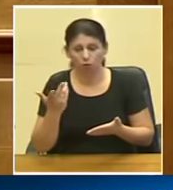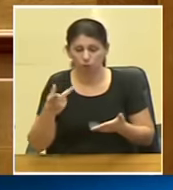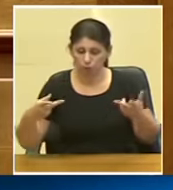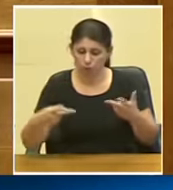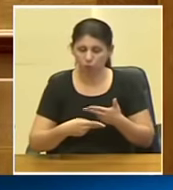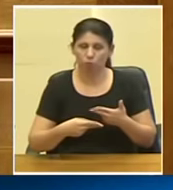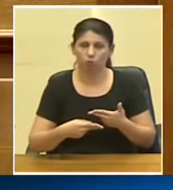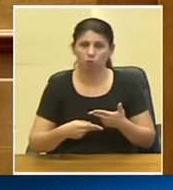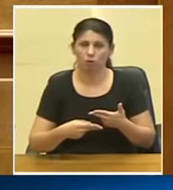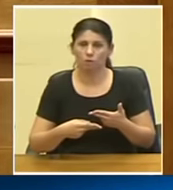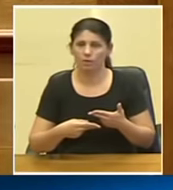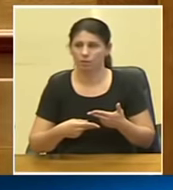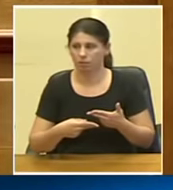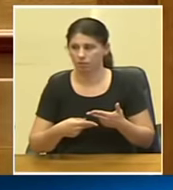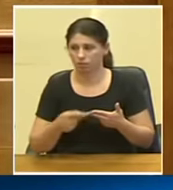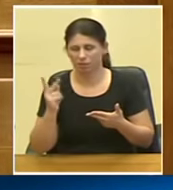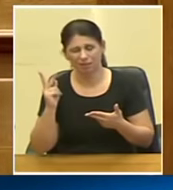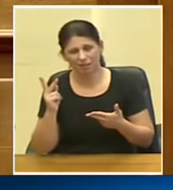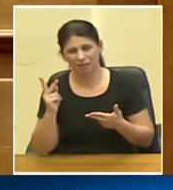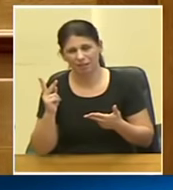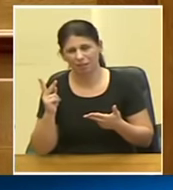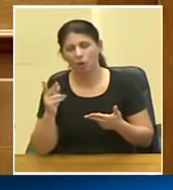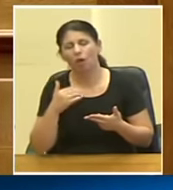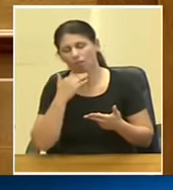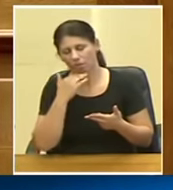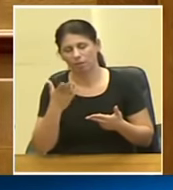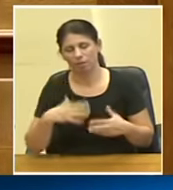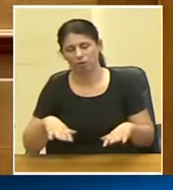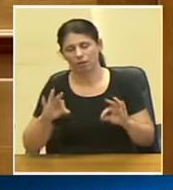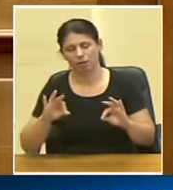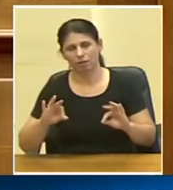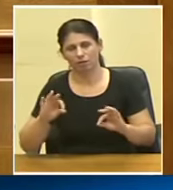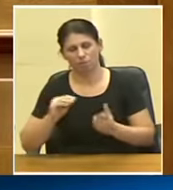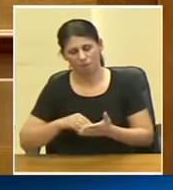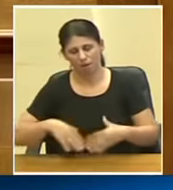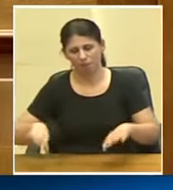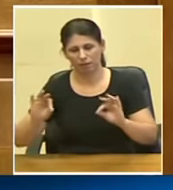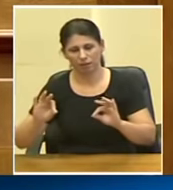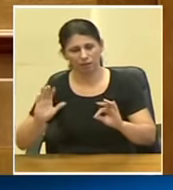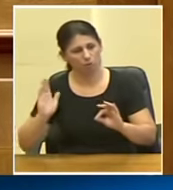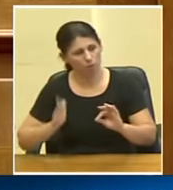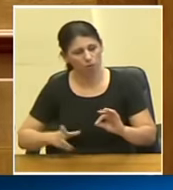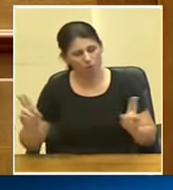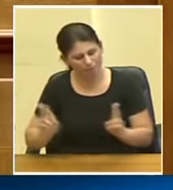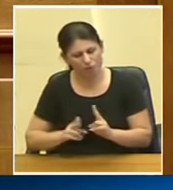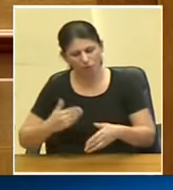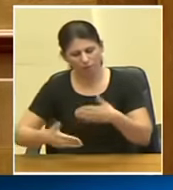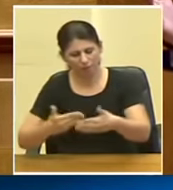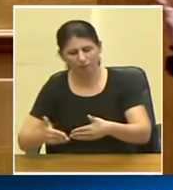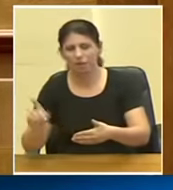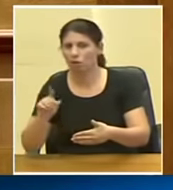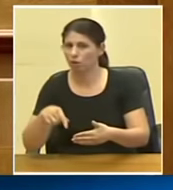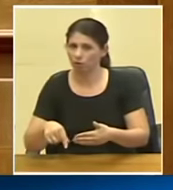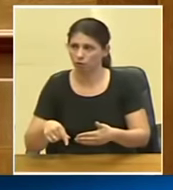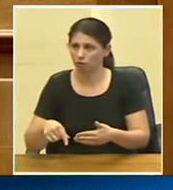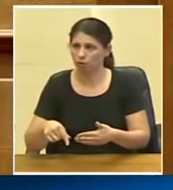δύο, δεν μπορεί να αρχίσουν από την αρχή. Μπορεί να υπάρχει μια πιο σύντομη διαδικασία, αλλά όχι αυτό που